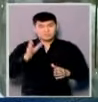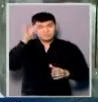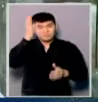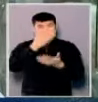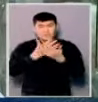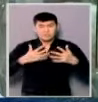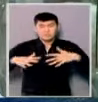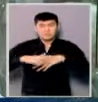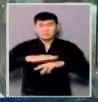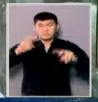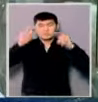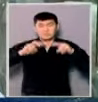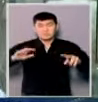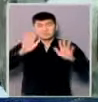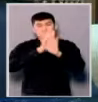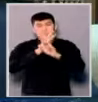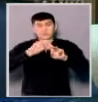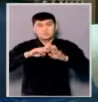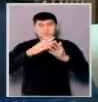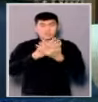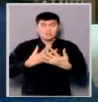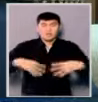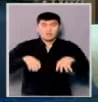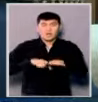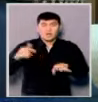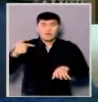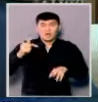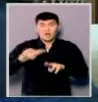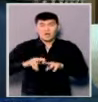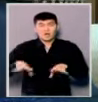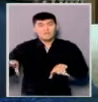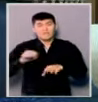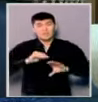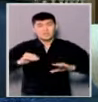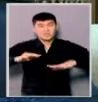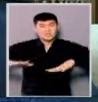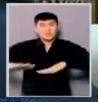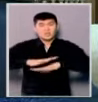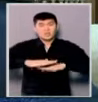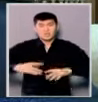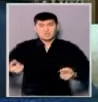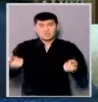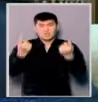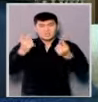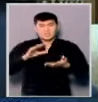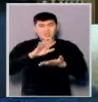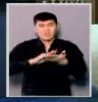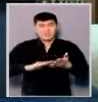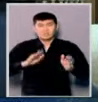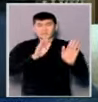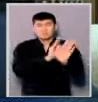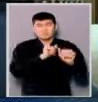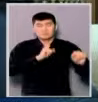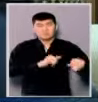научные труды, анализирующие экологическую обстановку не только Атырауского региона, но и всей страны. Известный геолог, всей душой болеющий